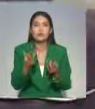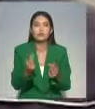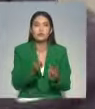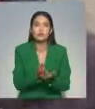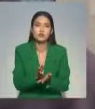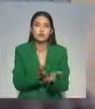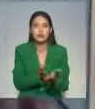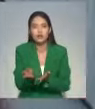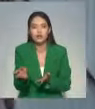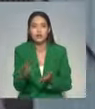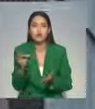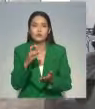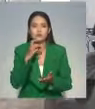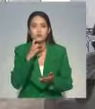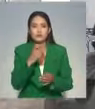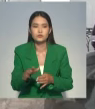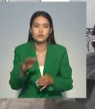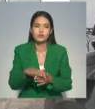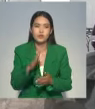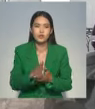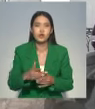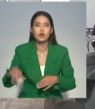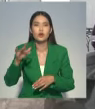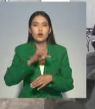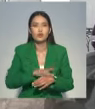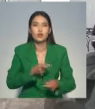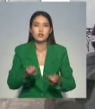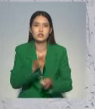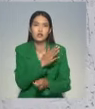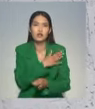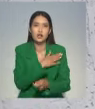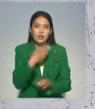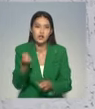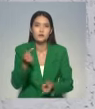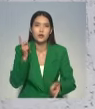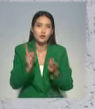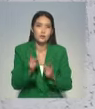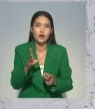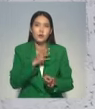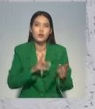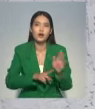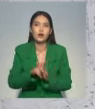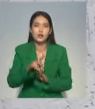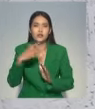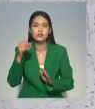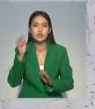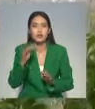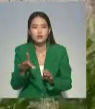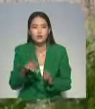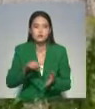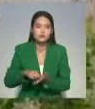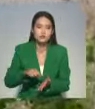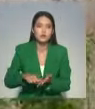Там поменяли, но Парковую улицу никто не затрагивает. В городском отделе жилищно-коммунального хозяйства подтвердили. Сначала наладят водопровод, потом